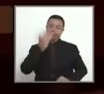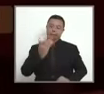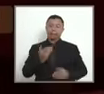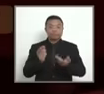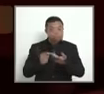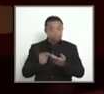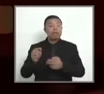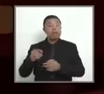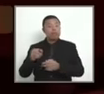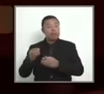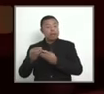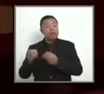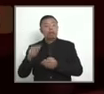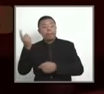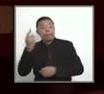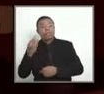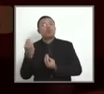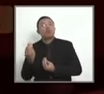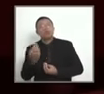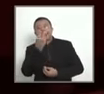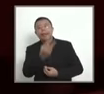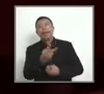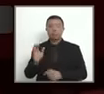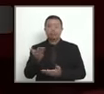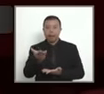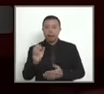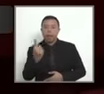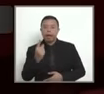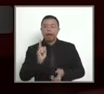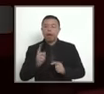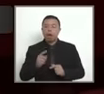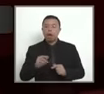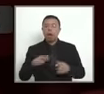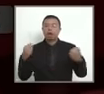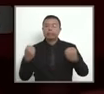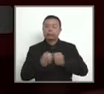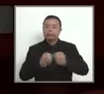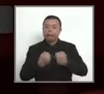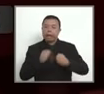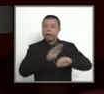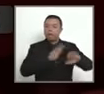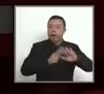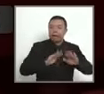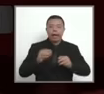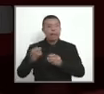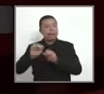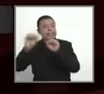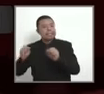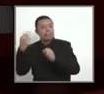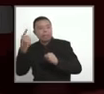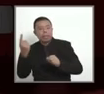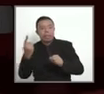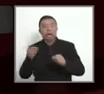eh ahli politik Islam yang sangat terkenal Ibnu taimi Ibnu Taimiyah itu bilang begini Eh politik itu harus punya dua